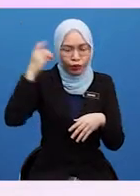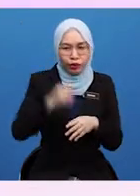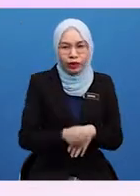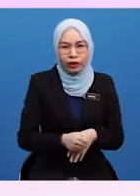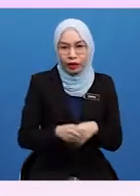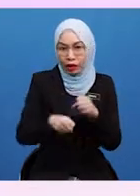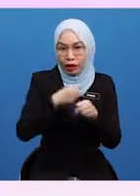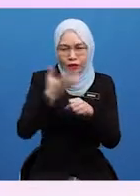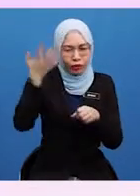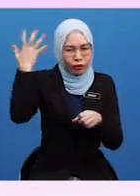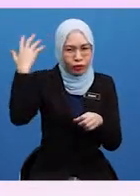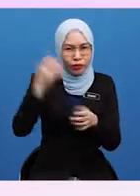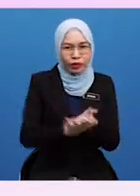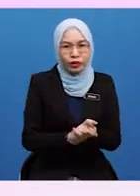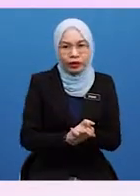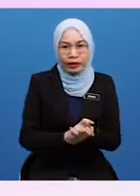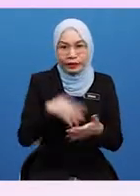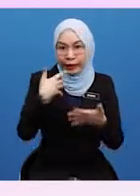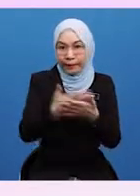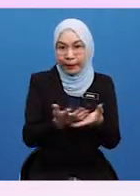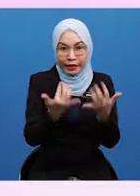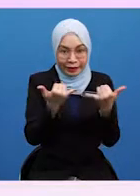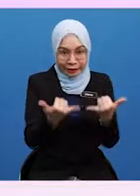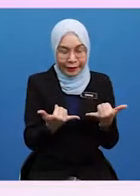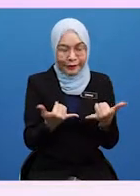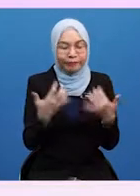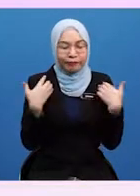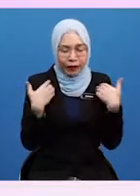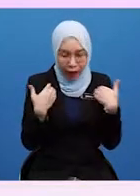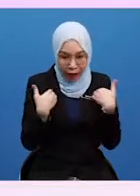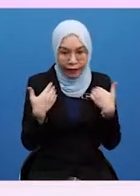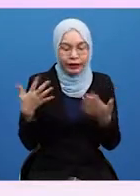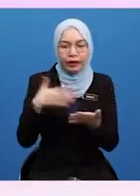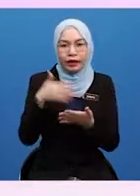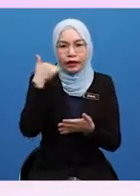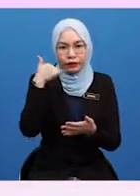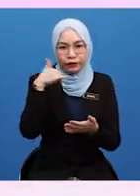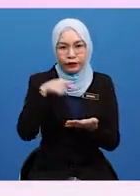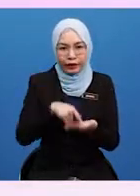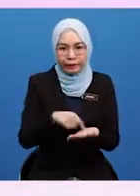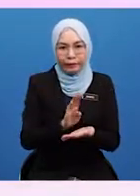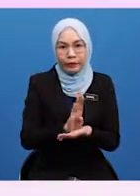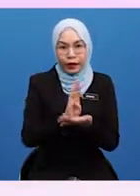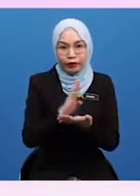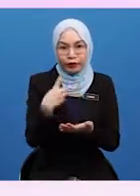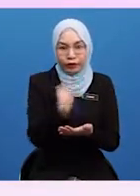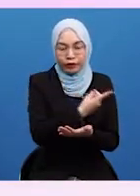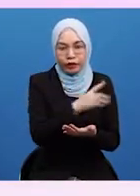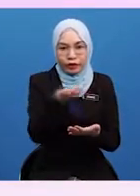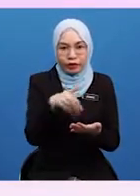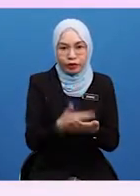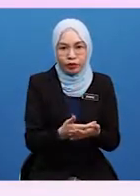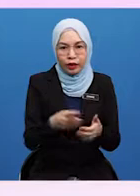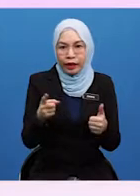telekomunikasi di Malaysia yang murid-murid perlu tahu yaitu yang pertama steady graf yang